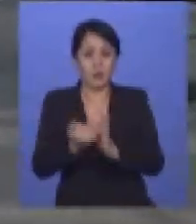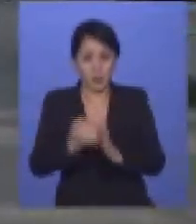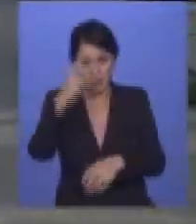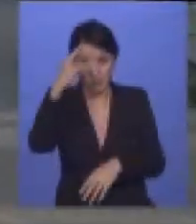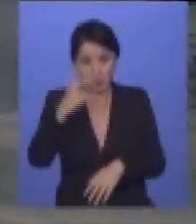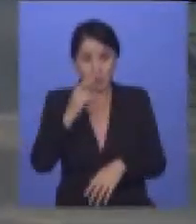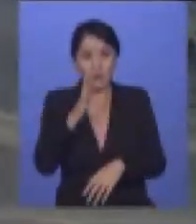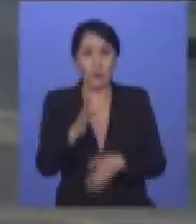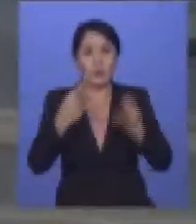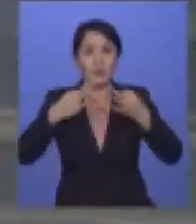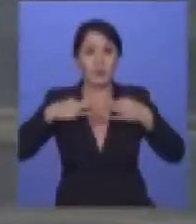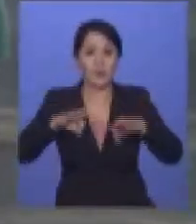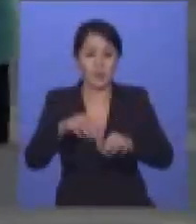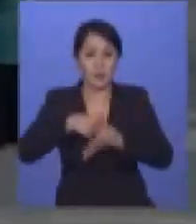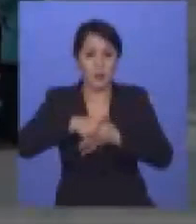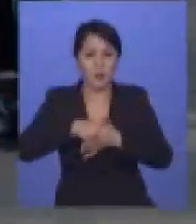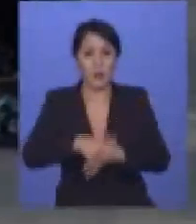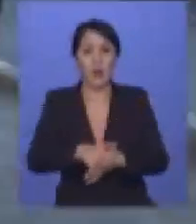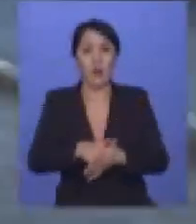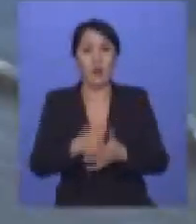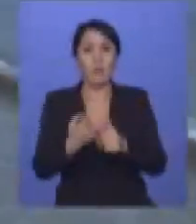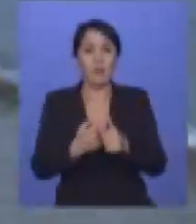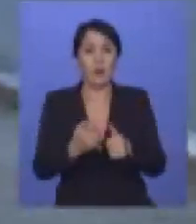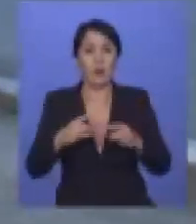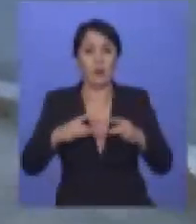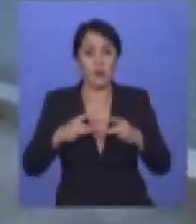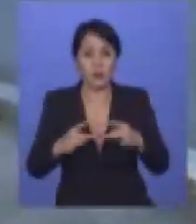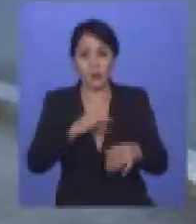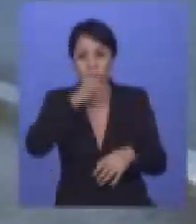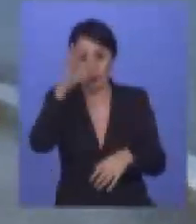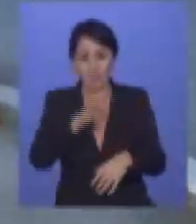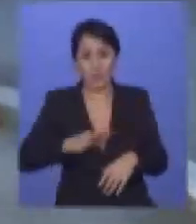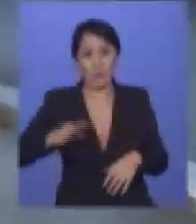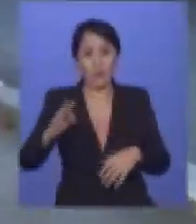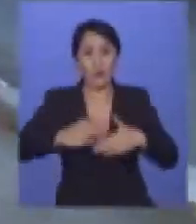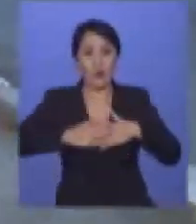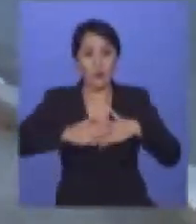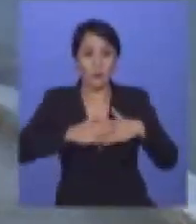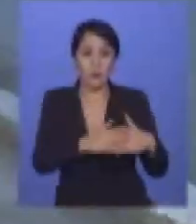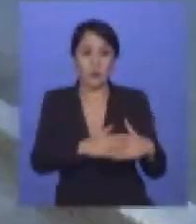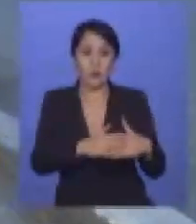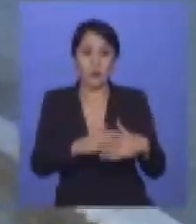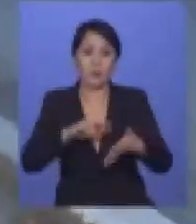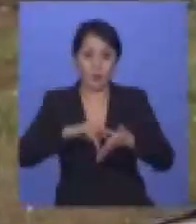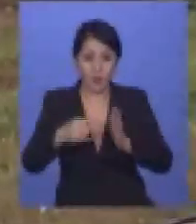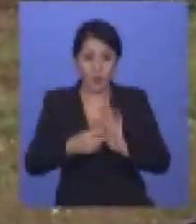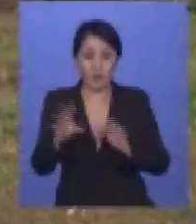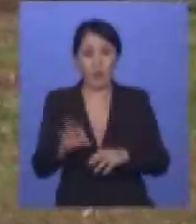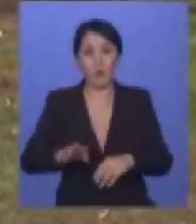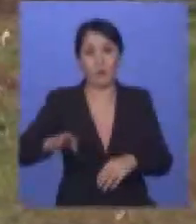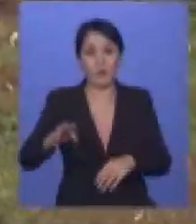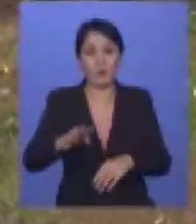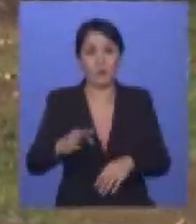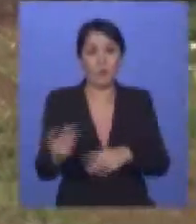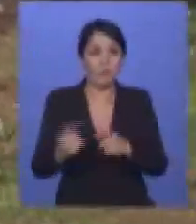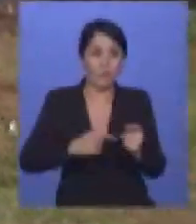декларация Қазақстанның болашақ тәуелсіздігінің іргетасы саналды. Атаулы мерекеге орай солтүстік Қазақстан облысында бірқатар ауқымды іс-шара жоспарланған.